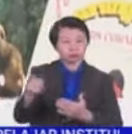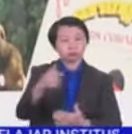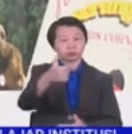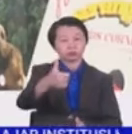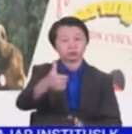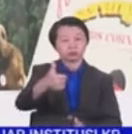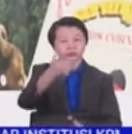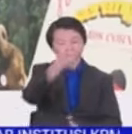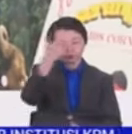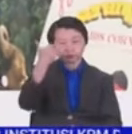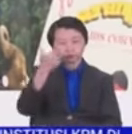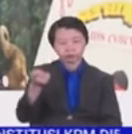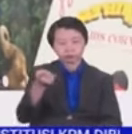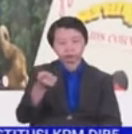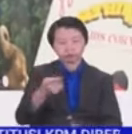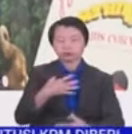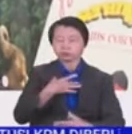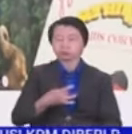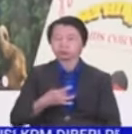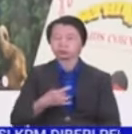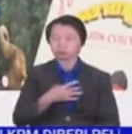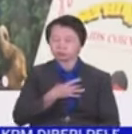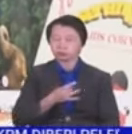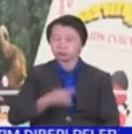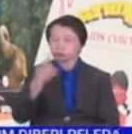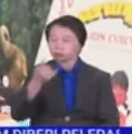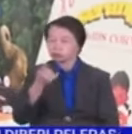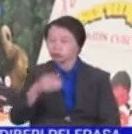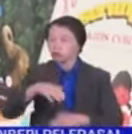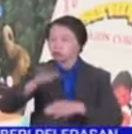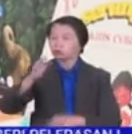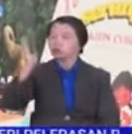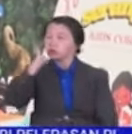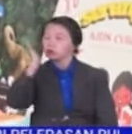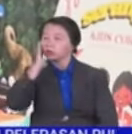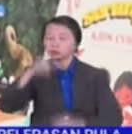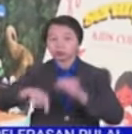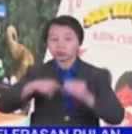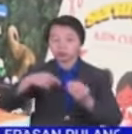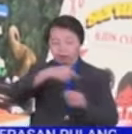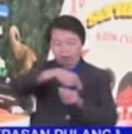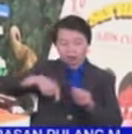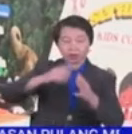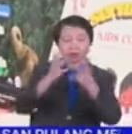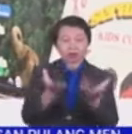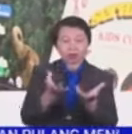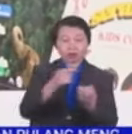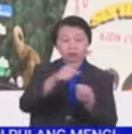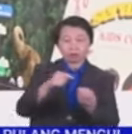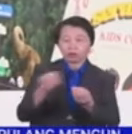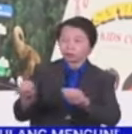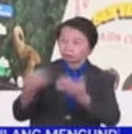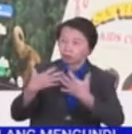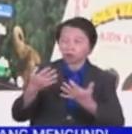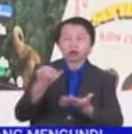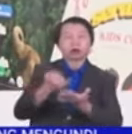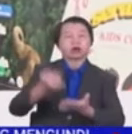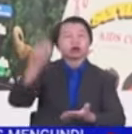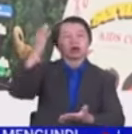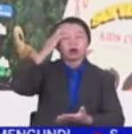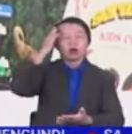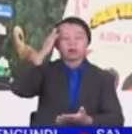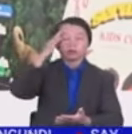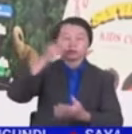menarik kerana dia menarik minat saya untuk lebih mengetahui tentang alam sekitar dan dapat memberi saya lebih banyak